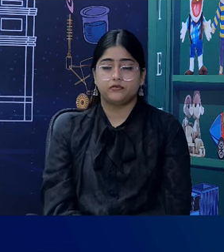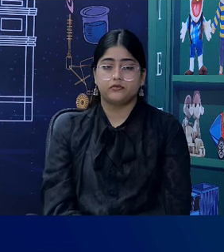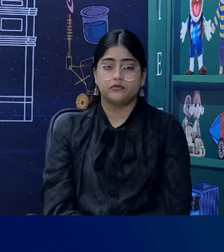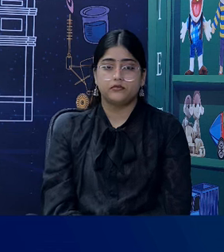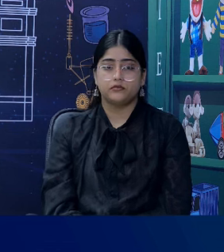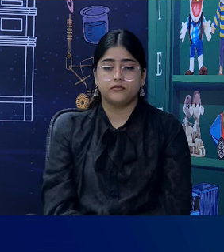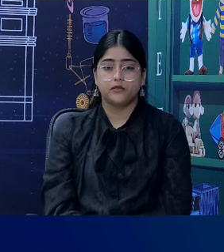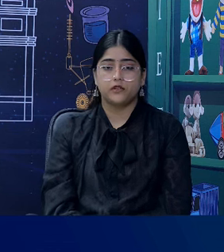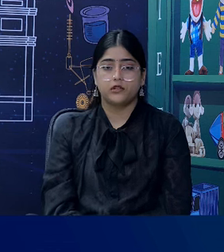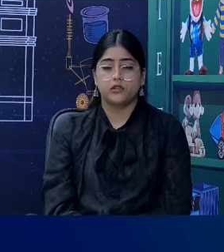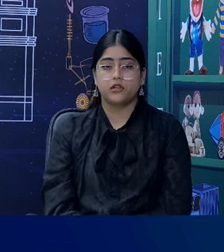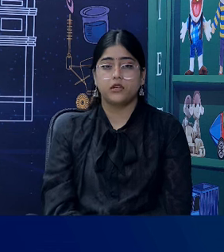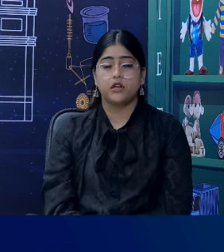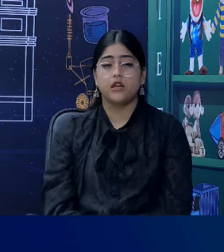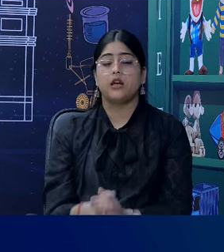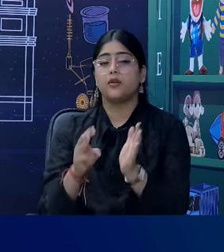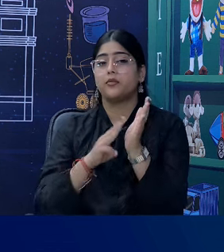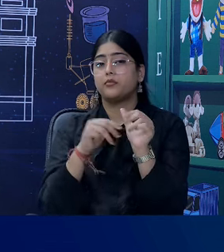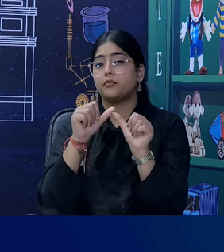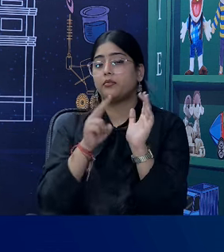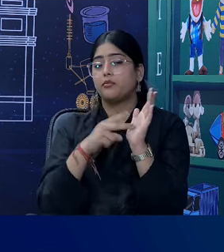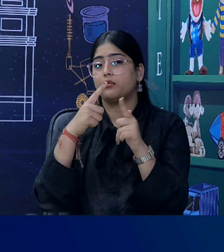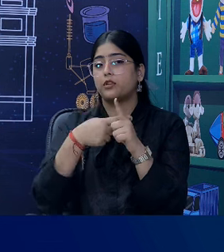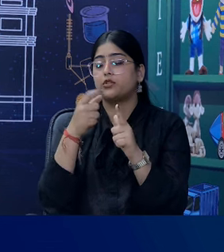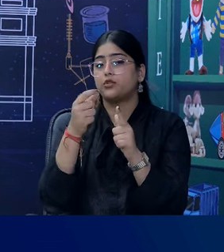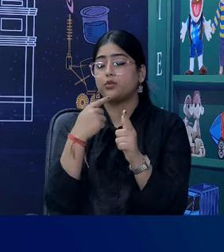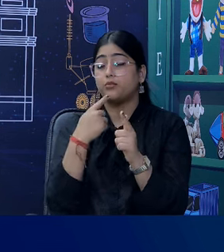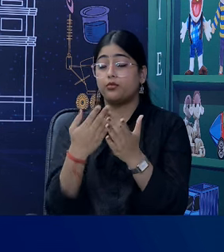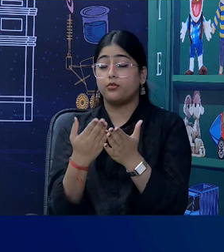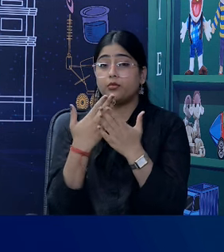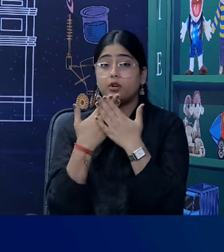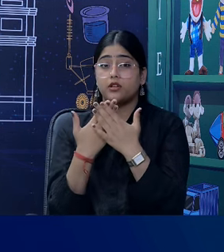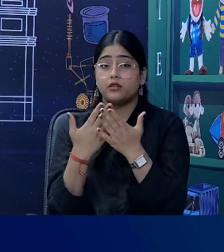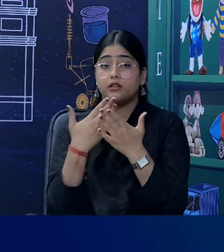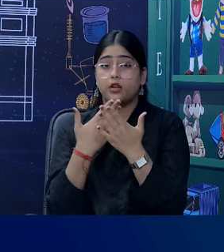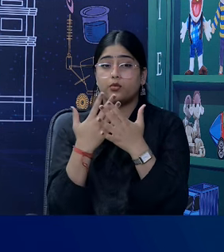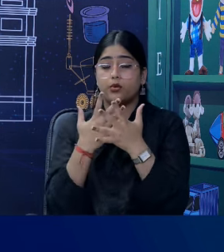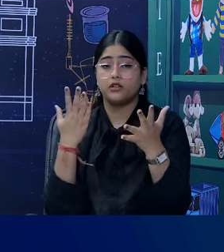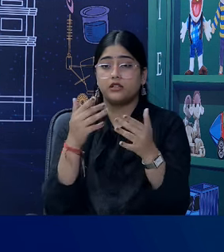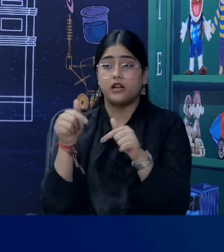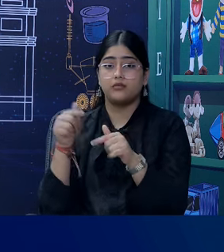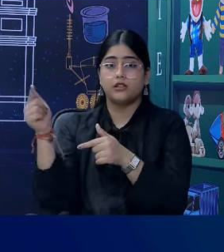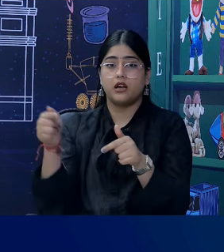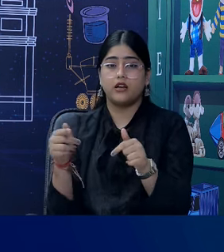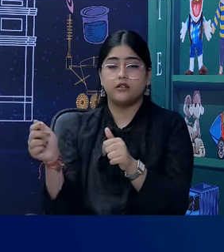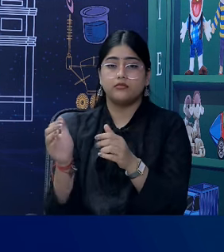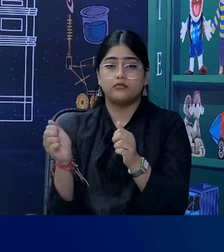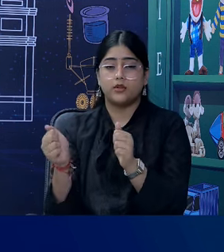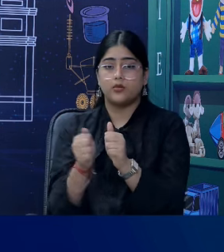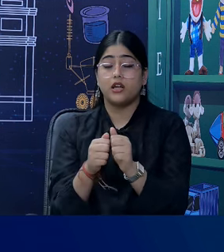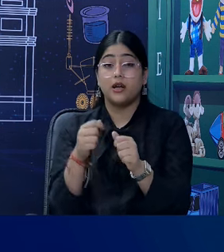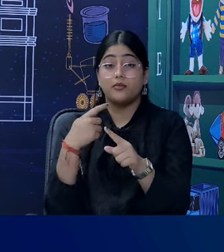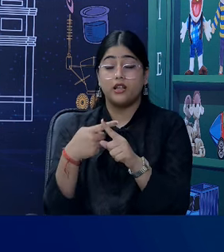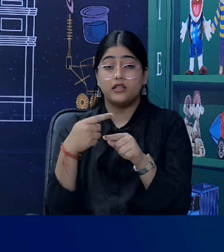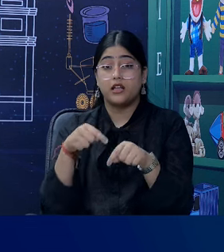dth.in पर तो मंजू मैम आपका बहुत-बहुत शुक्रिया हमारे साथ जुड़ने के लिए धन्यवाद इतना महत्त्वपूर्ण विषय इतनी आसानी से आपने